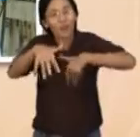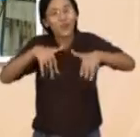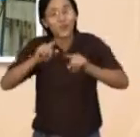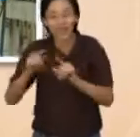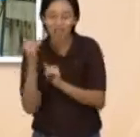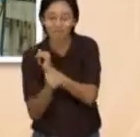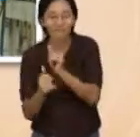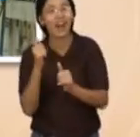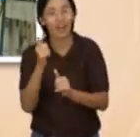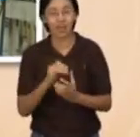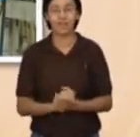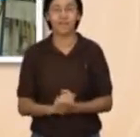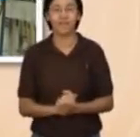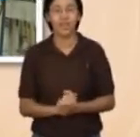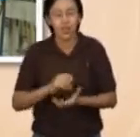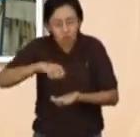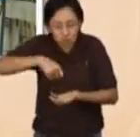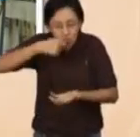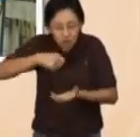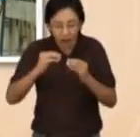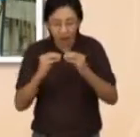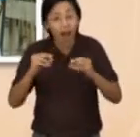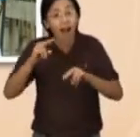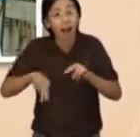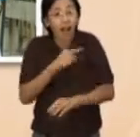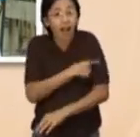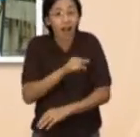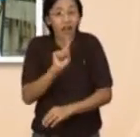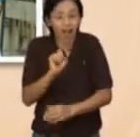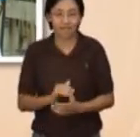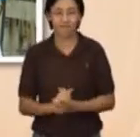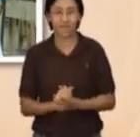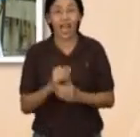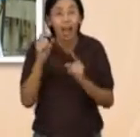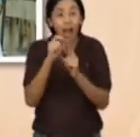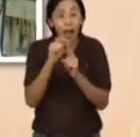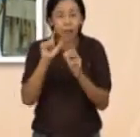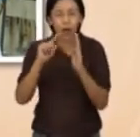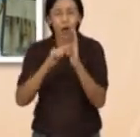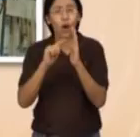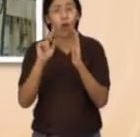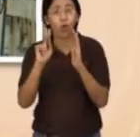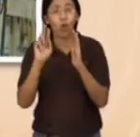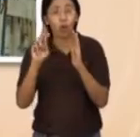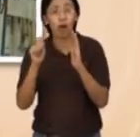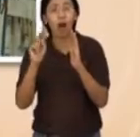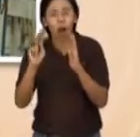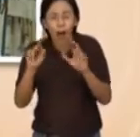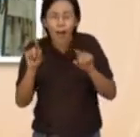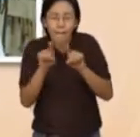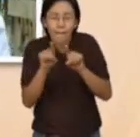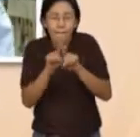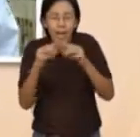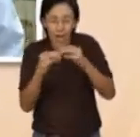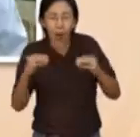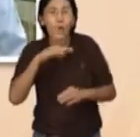นี่เขาทำยังไงแกงจืดลูกลอกนะฮะคำว่าลูกลอกนี่ก็คือคล้ายๆไส้กรอกนี่เหมือนกันนะฮะเขาจะ